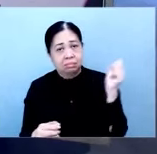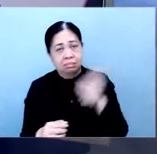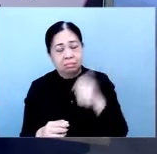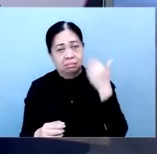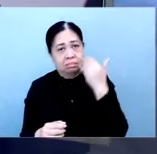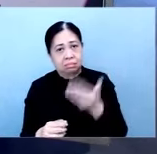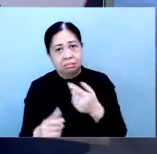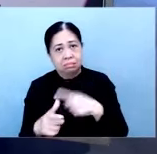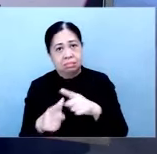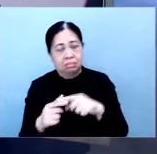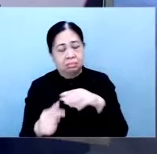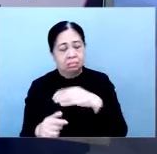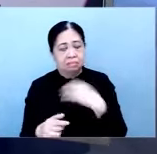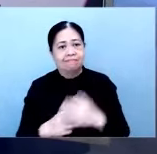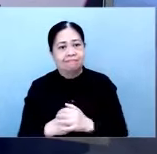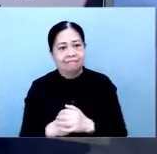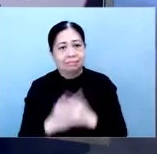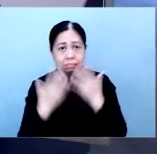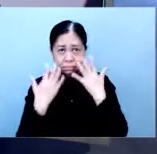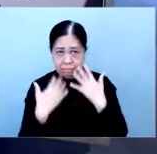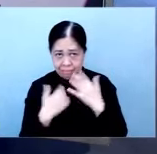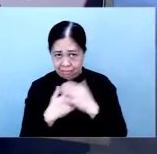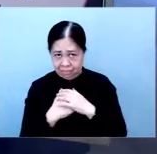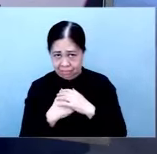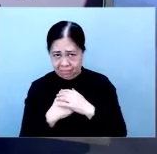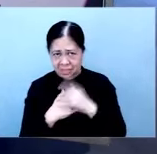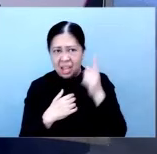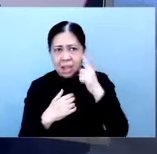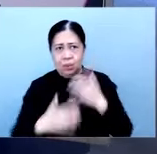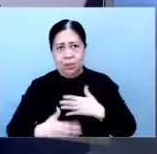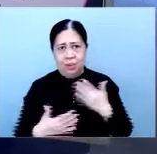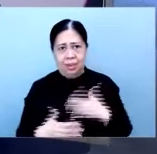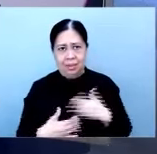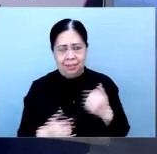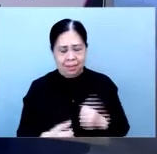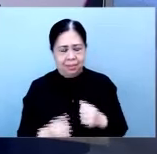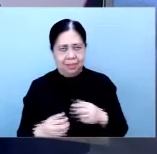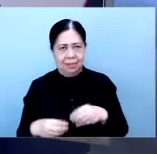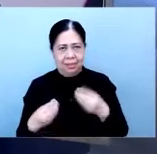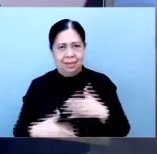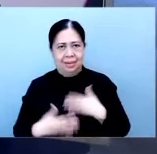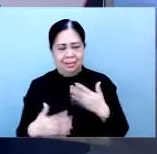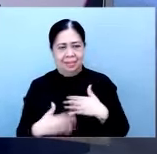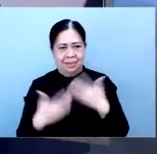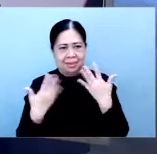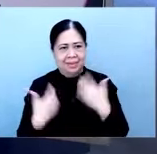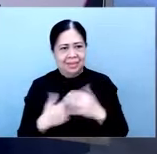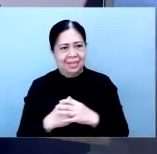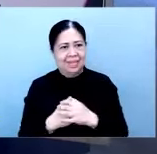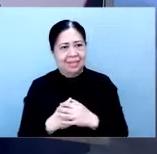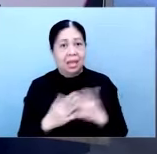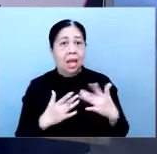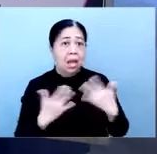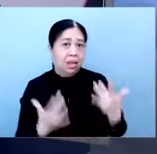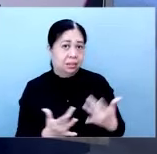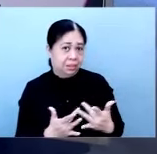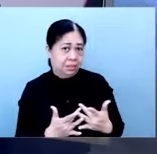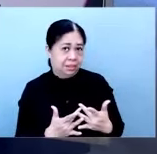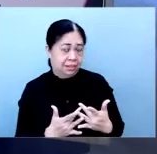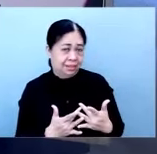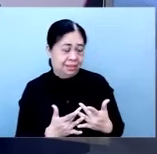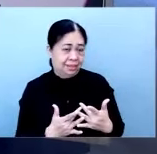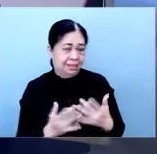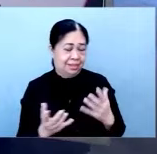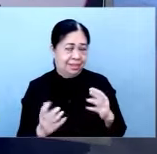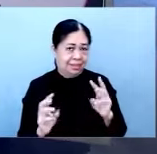beheaded. Ang sad na. Akala ko ba pang masaya naman yung huli natin? Pinasa it's the day of hearts, the day of blood. Wow.